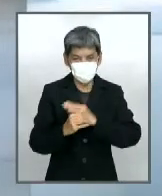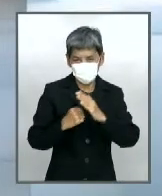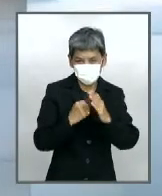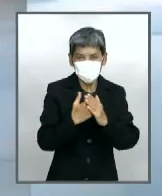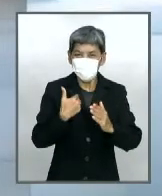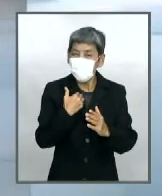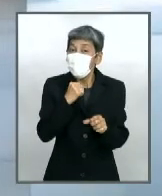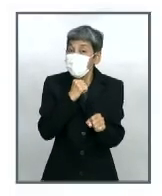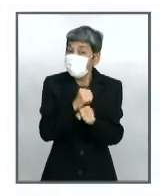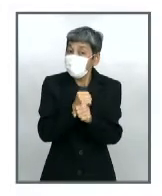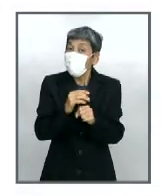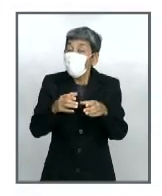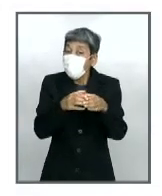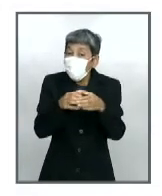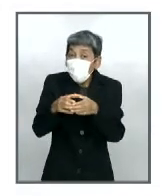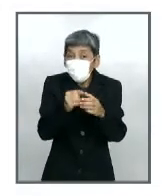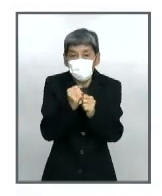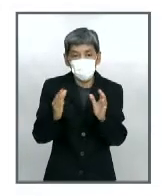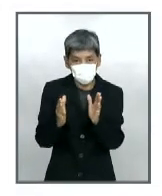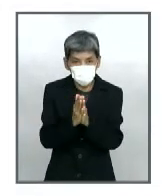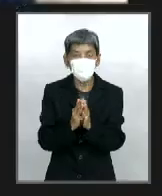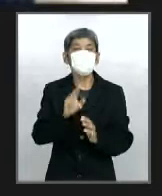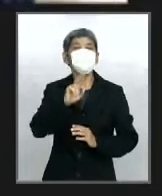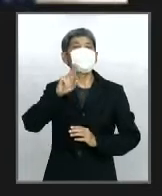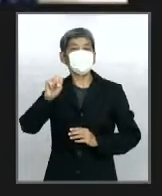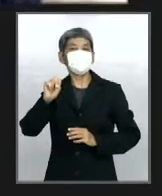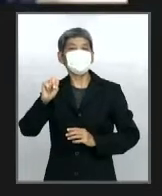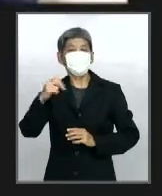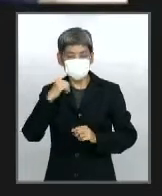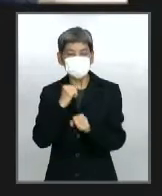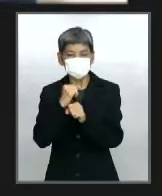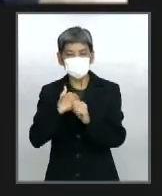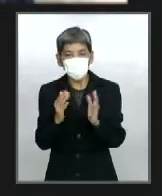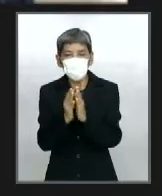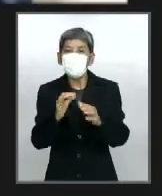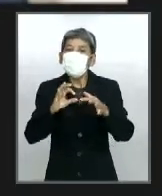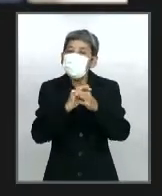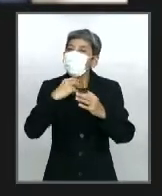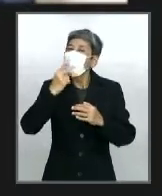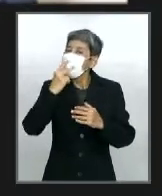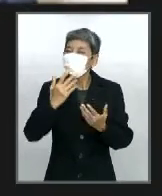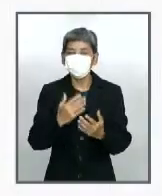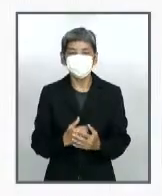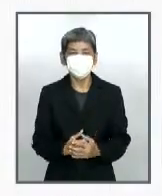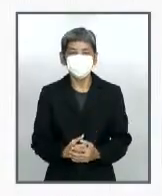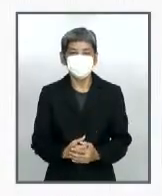การด้วยกันก็จะมีงานของที่ทำงานร่วมกับ UN UNICEF ค่ะในบางโอกาสที่มีโอกาสพิเศษ